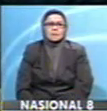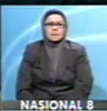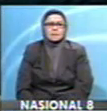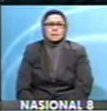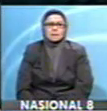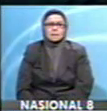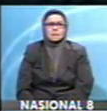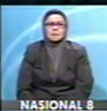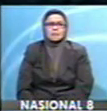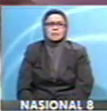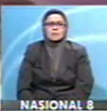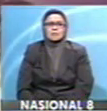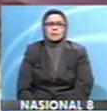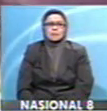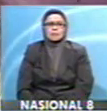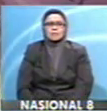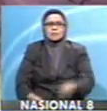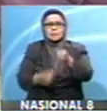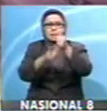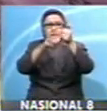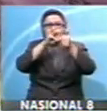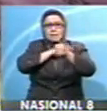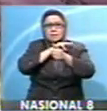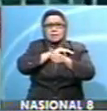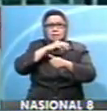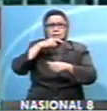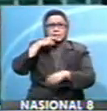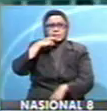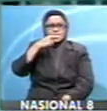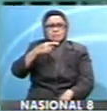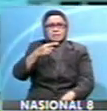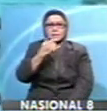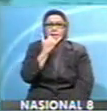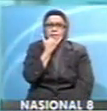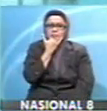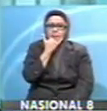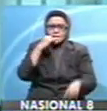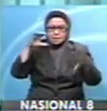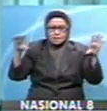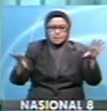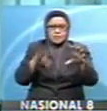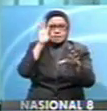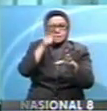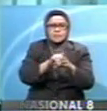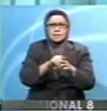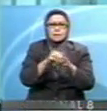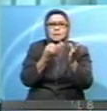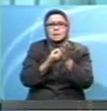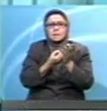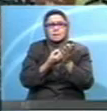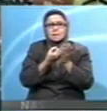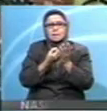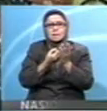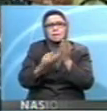kesalahanbalan mentinya basah Mat Hanifah berkata kesalahan yang dilakukan termasuklah gagal meletakkan tanda